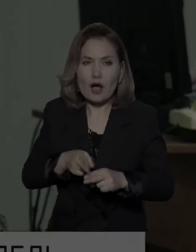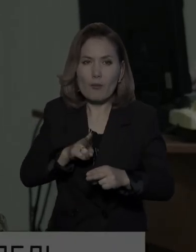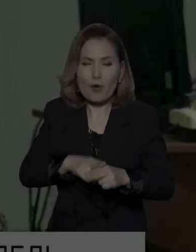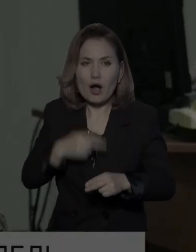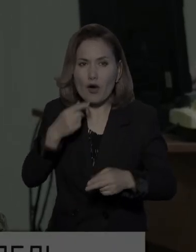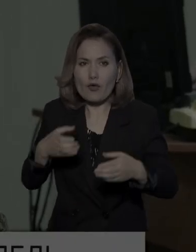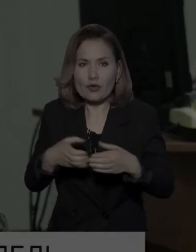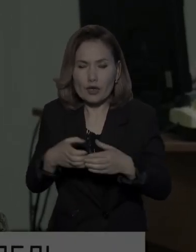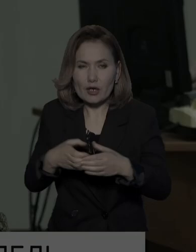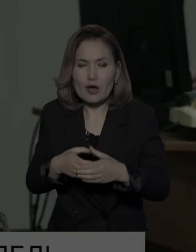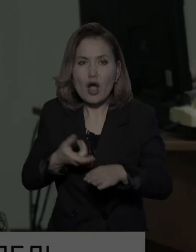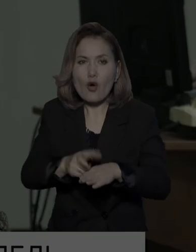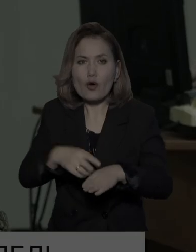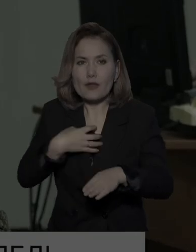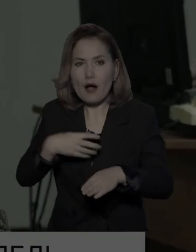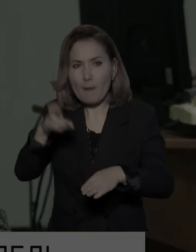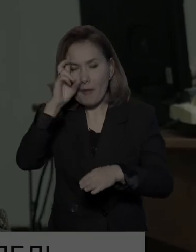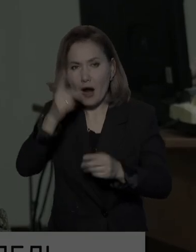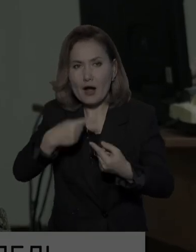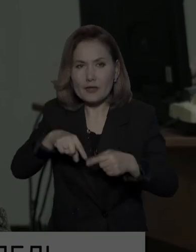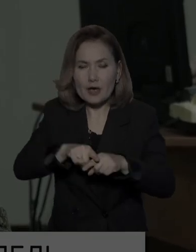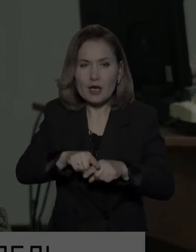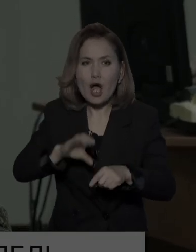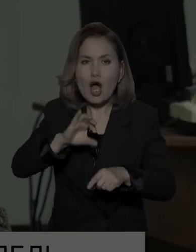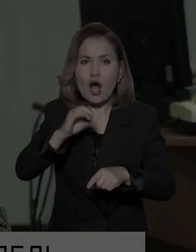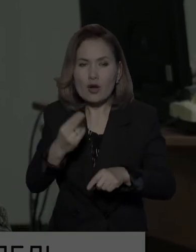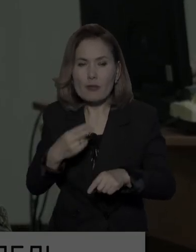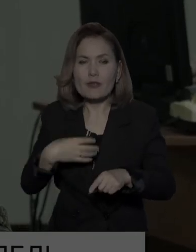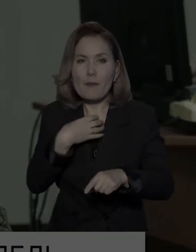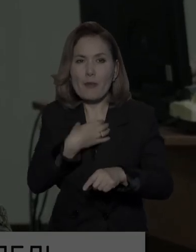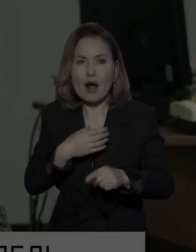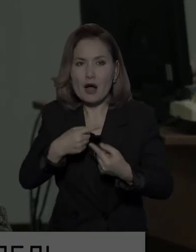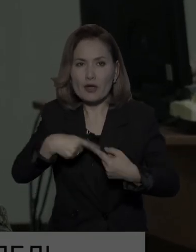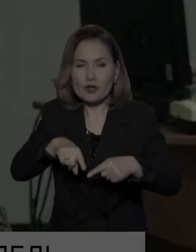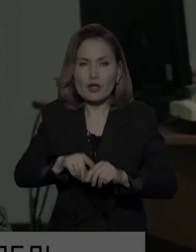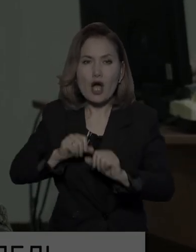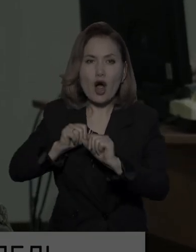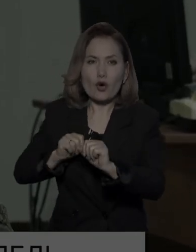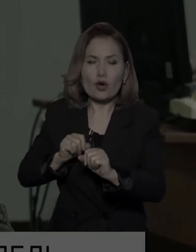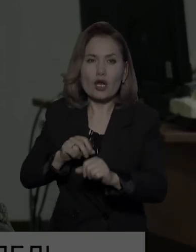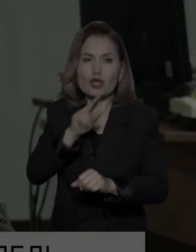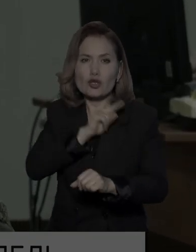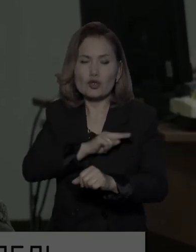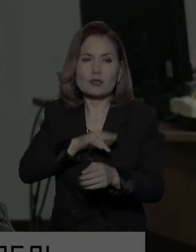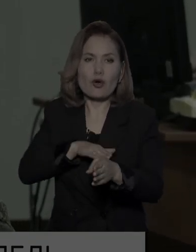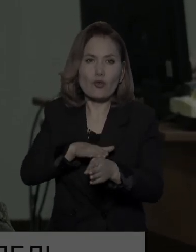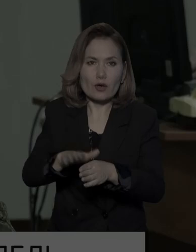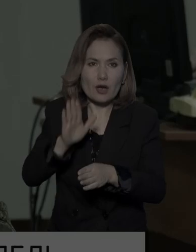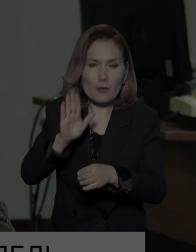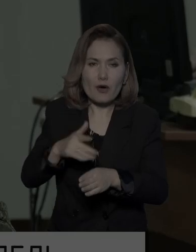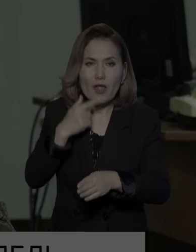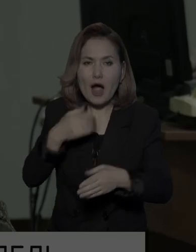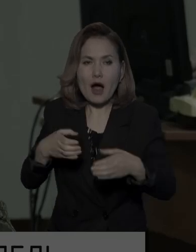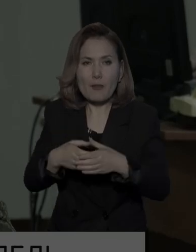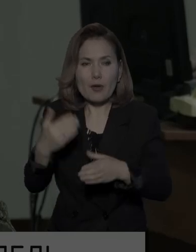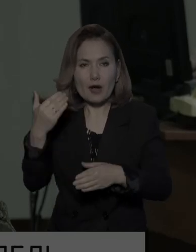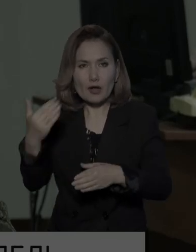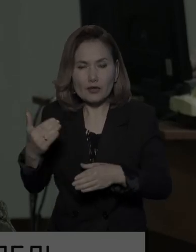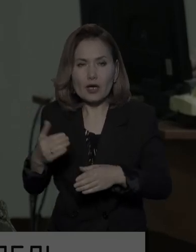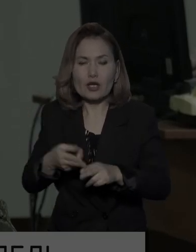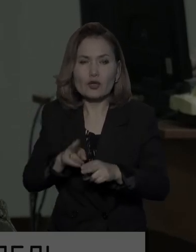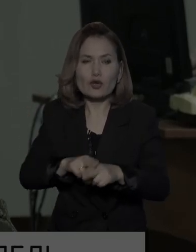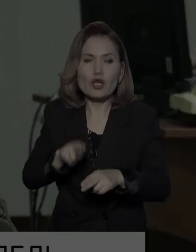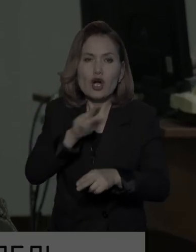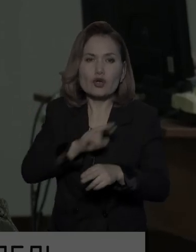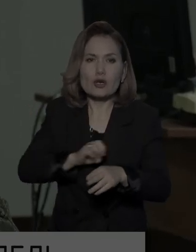бөлімшесі маңызды мемлекеттік әскери объектілерді және әлеуметтік маңызы бар объектілерді қорғау жөніндегі міндеттерді орындайды. Әскери контингенттерді орналастыру және